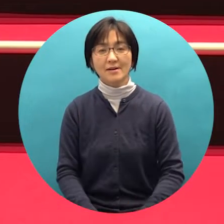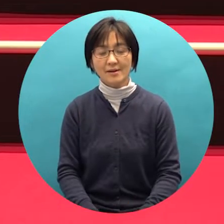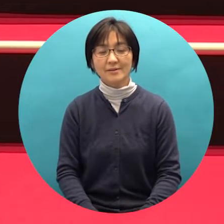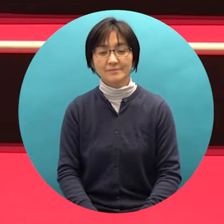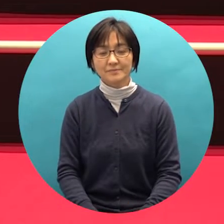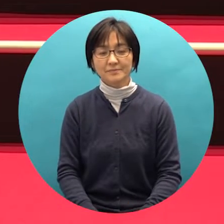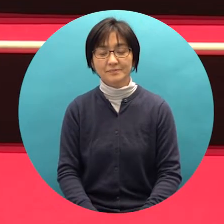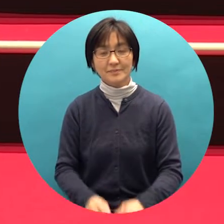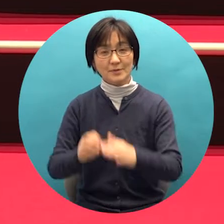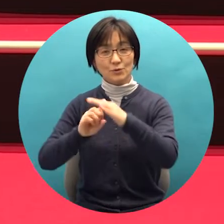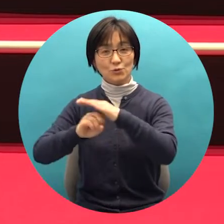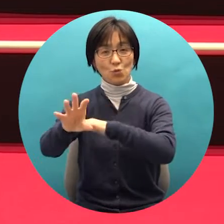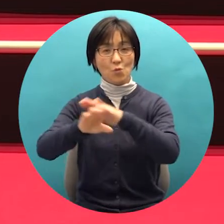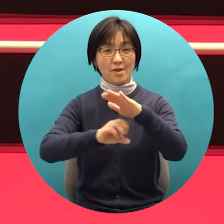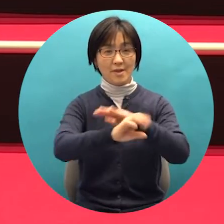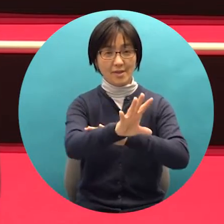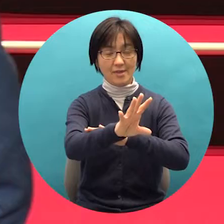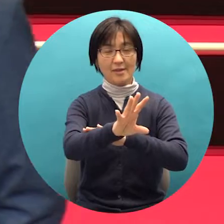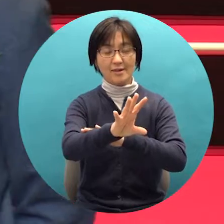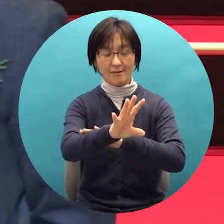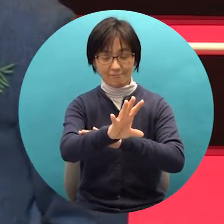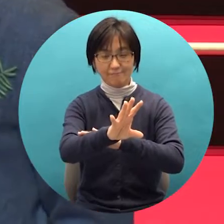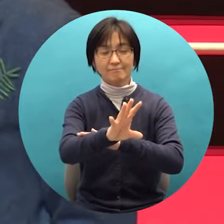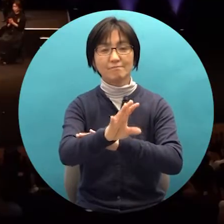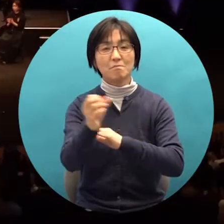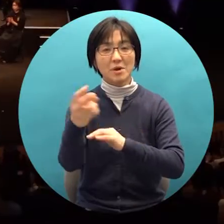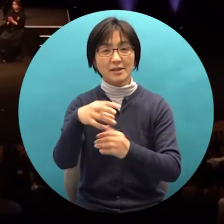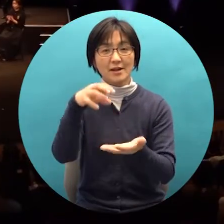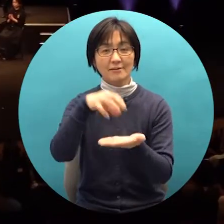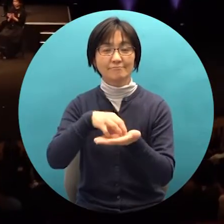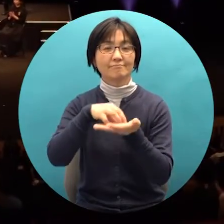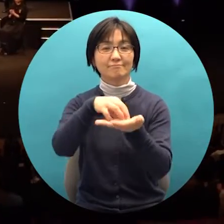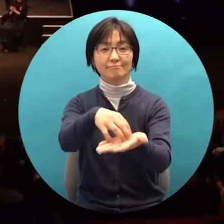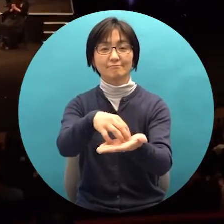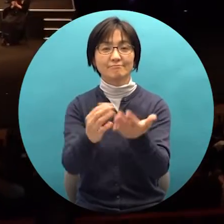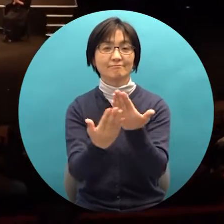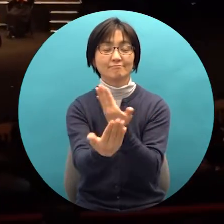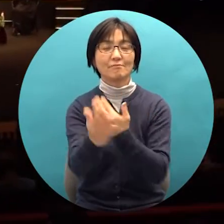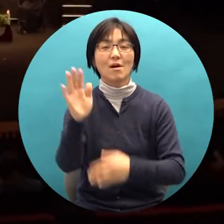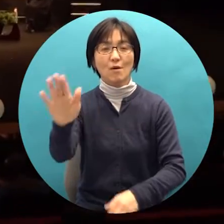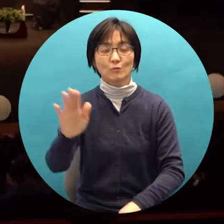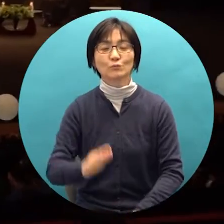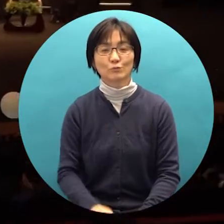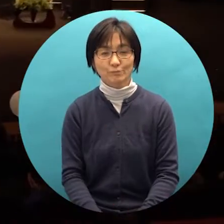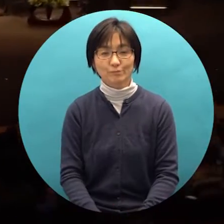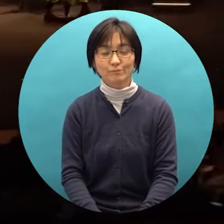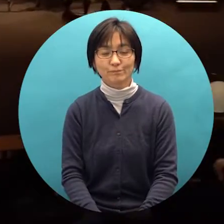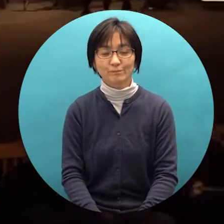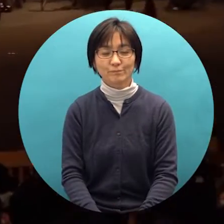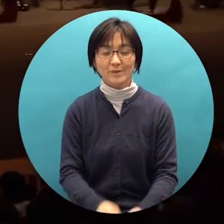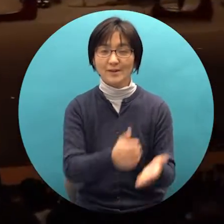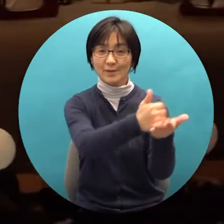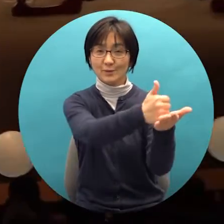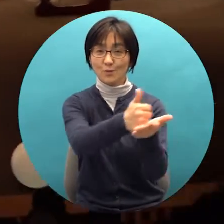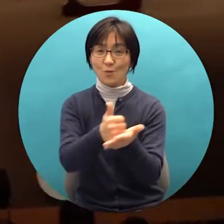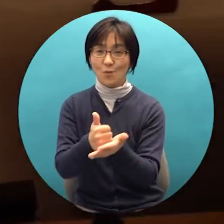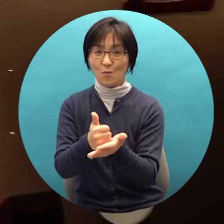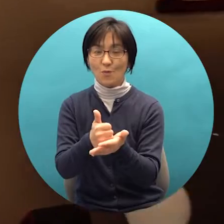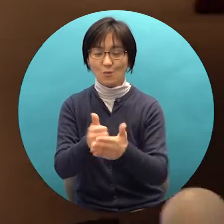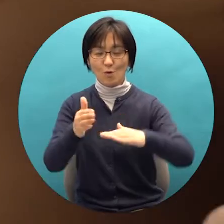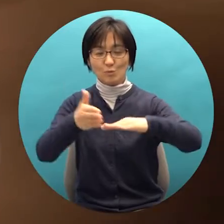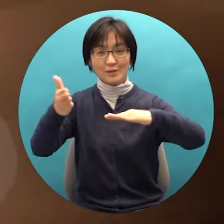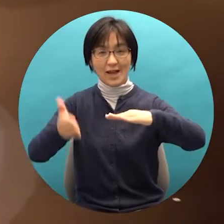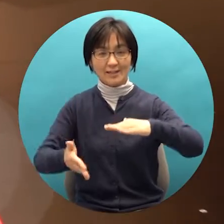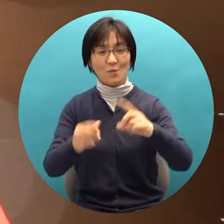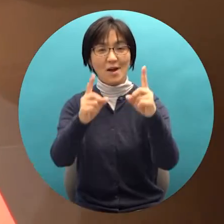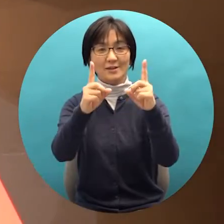映画祭期間中に上映されるほか、授賞式も行われます。またゲストをお招きしての舞台挨